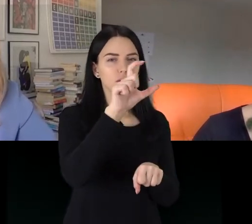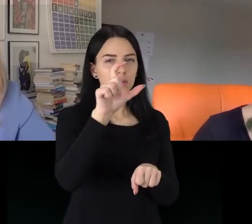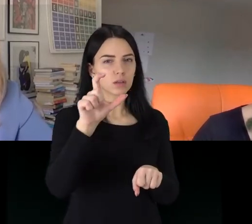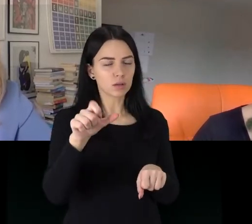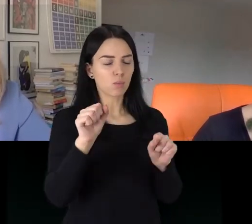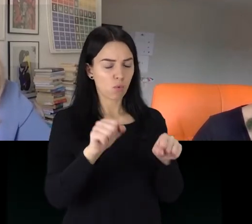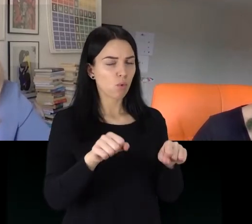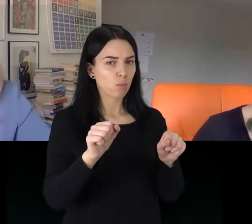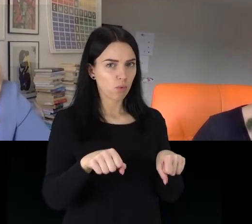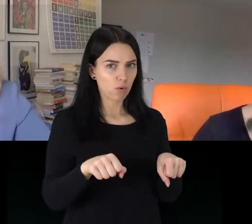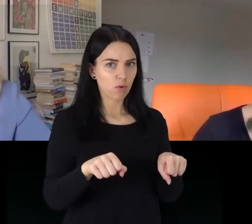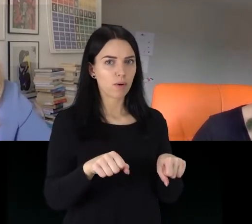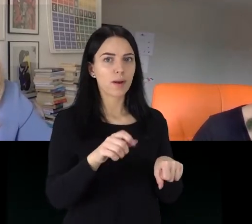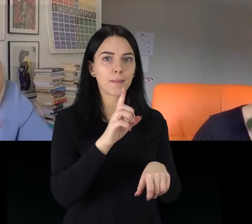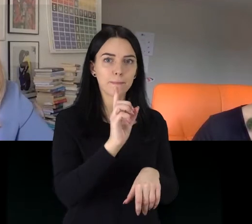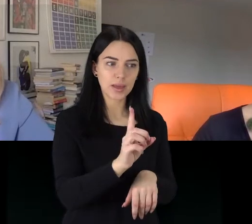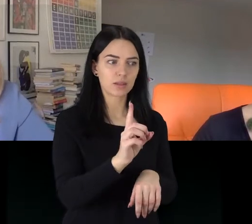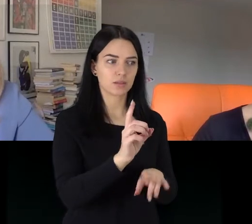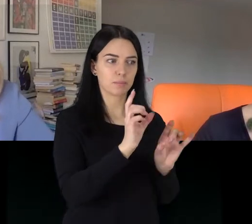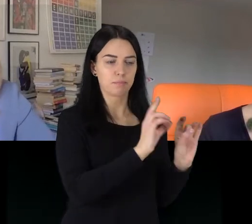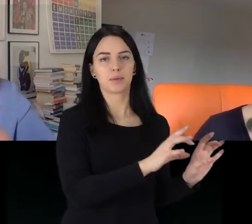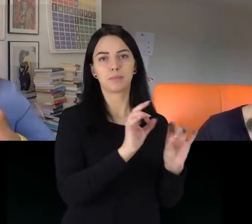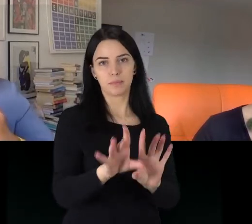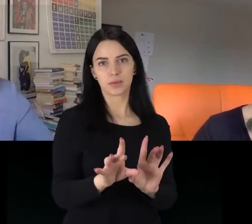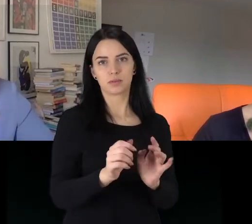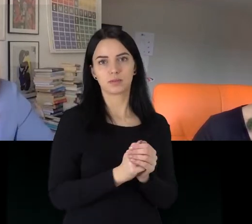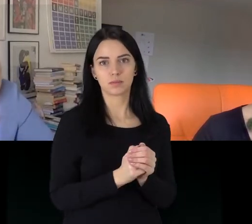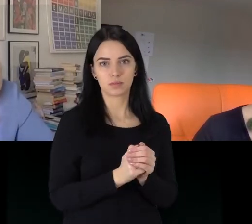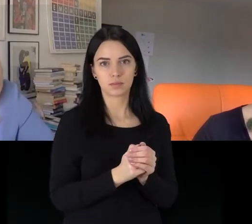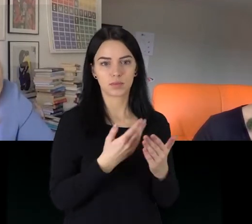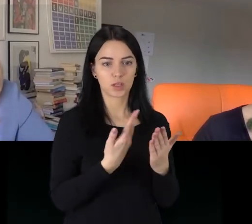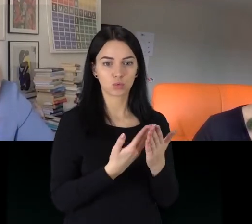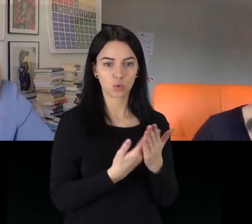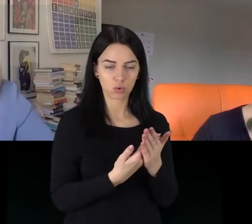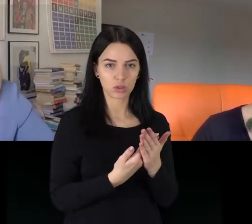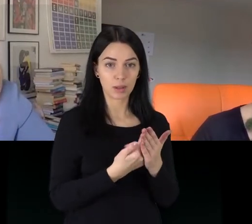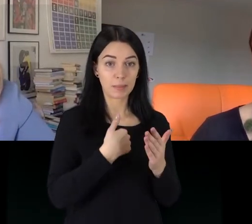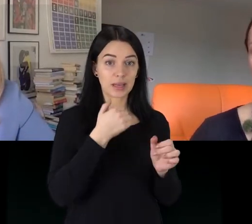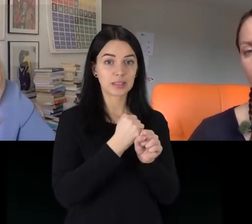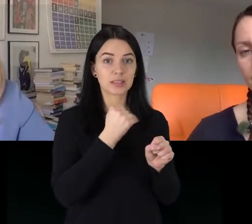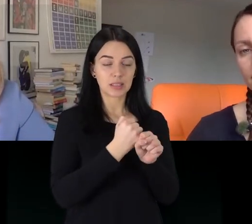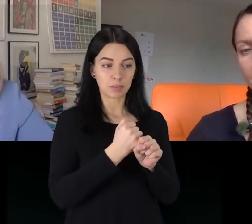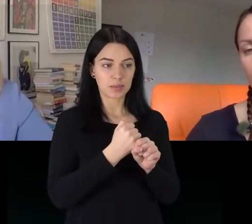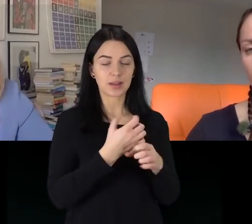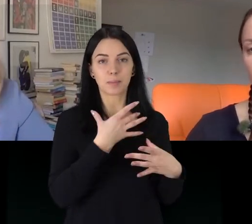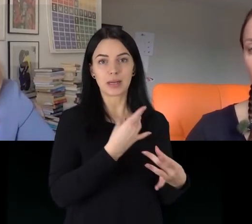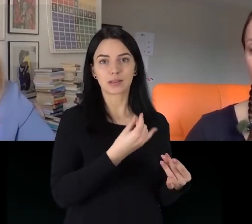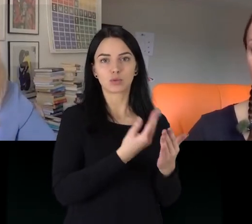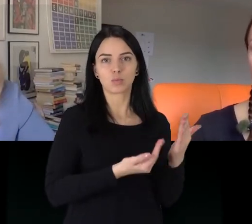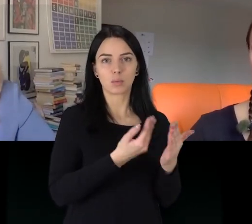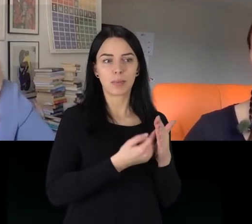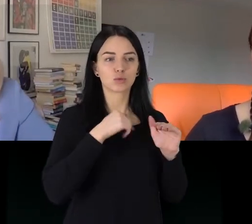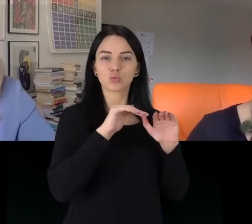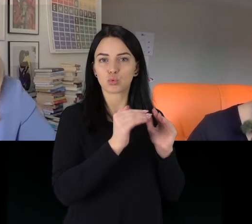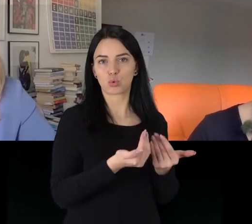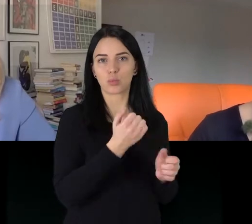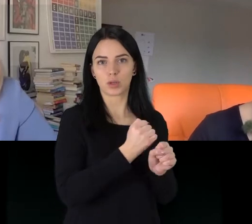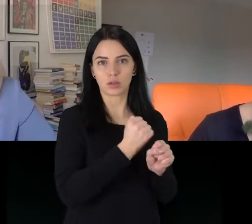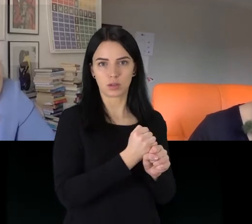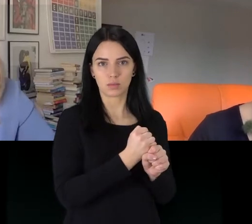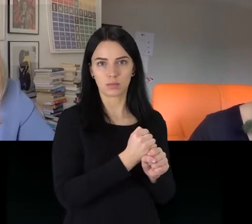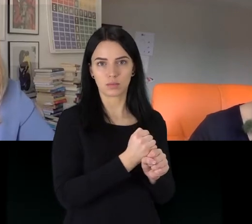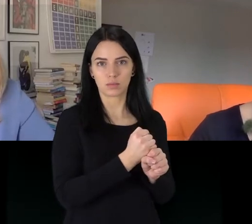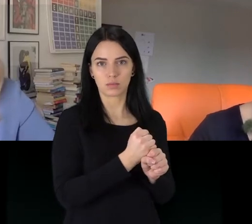ilgametės terapijas, bet čia yra skirtingi dalykai. Nes mes dar, vat, ką labai svarbu pasakyti, priklausomybių konsultantai, mes dirbam trumpai. Mes dirbam